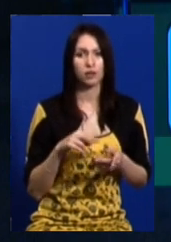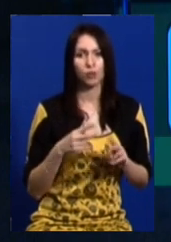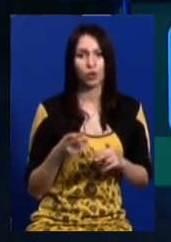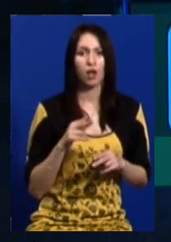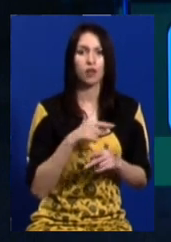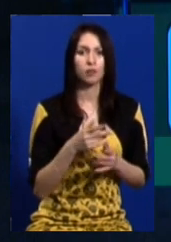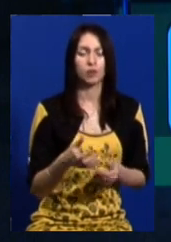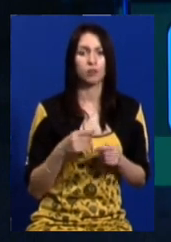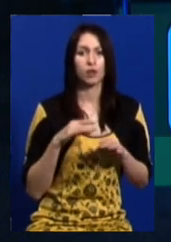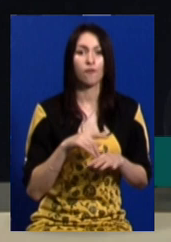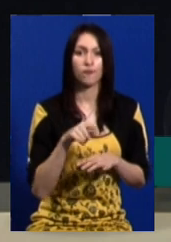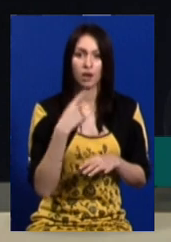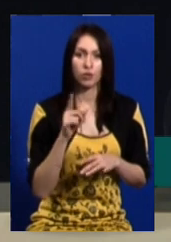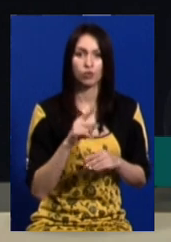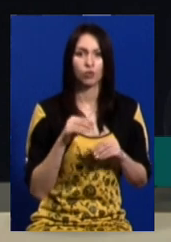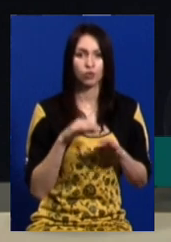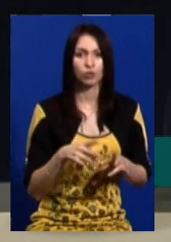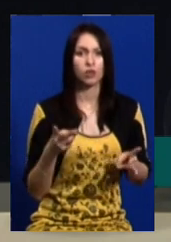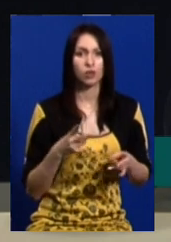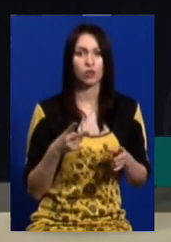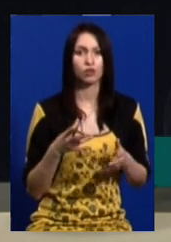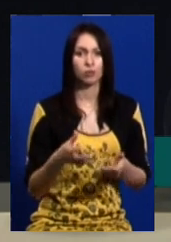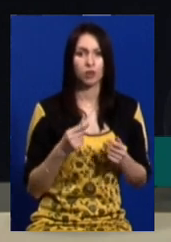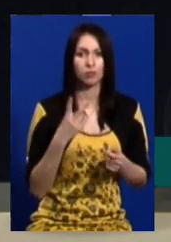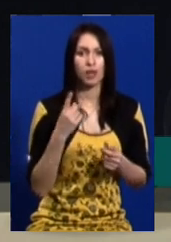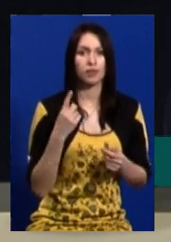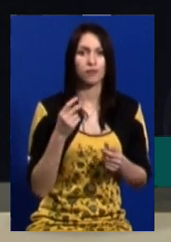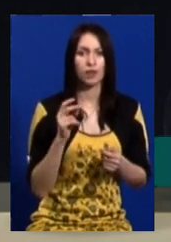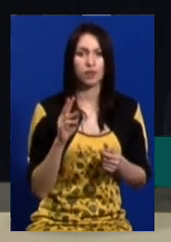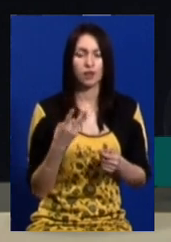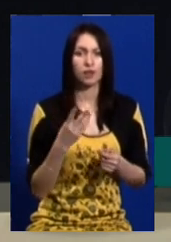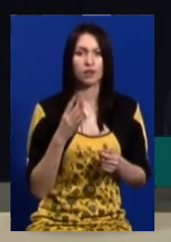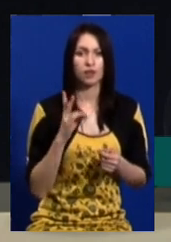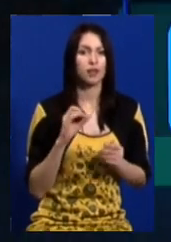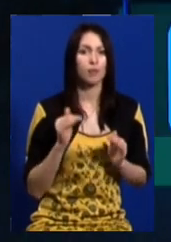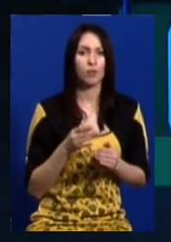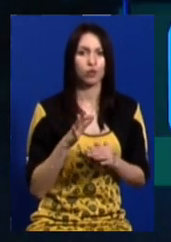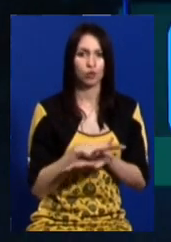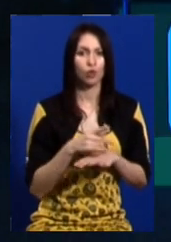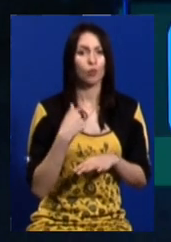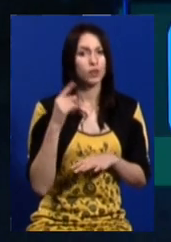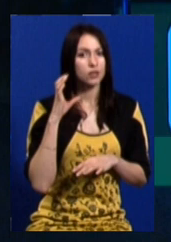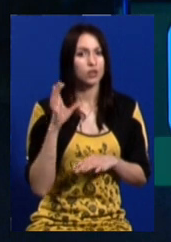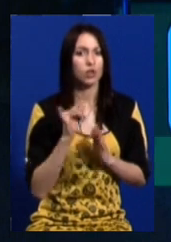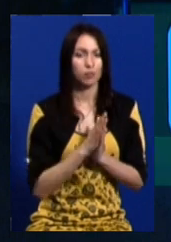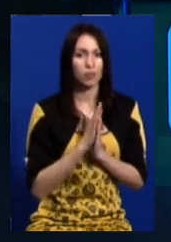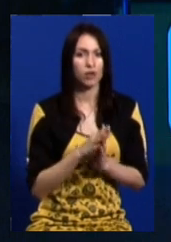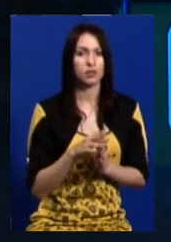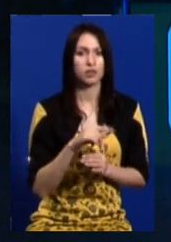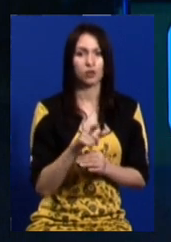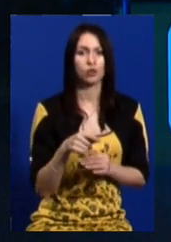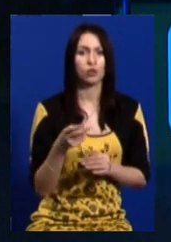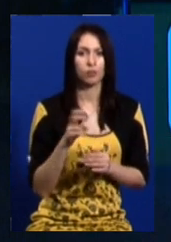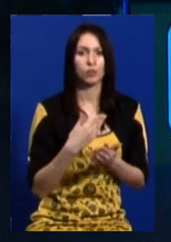рішення. Ви говорите, що рішення мають приймати 2/3 щонайменше від громади, а ось ми чули про село Дмитрівку, що на збори там прийшла